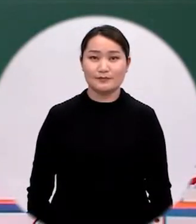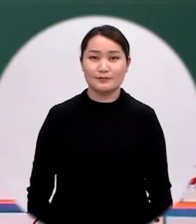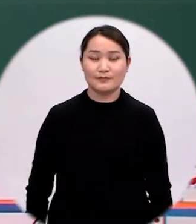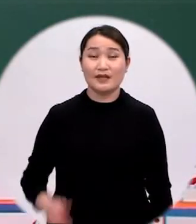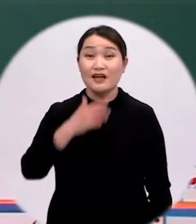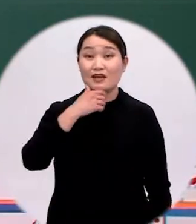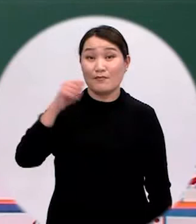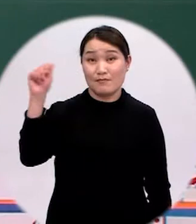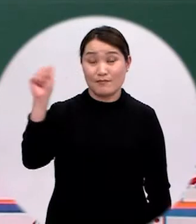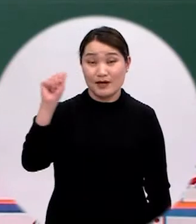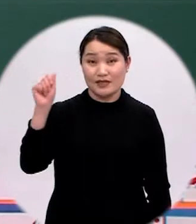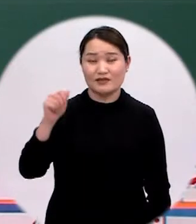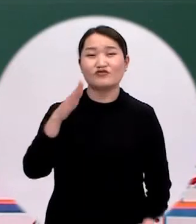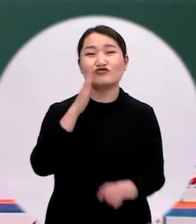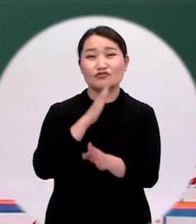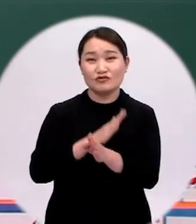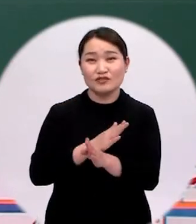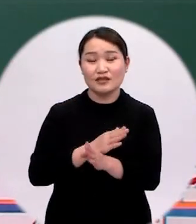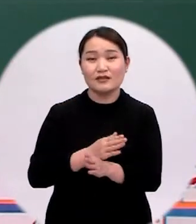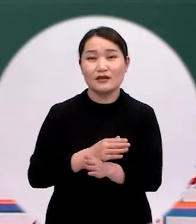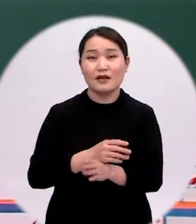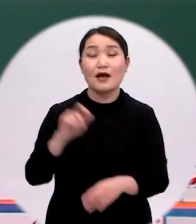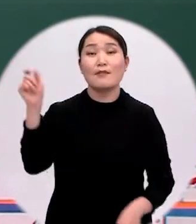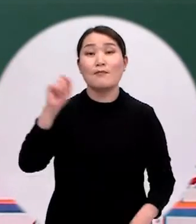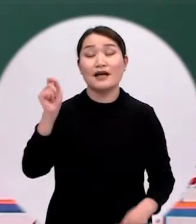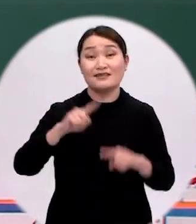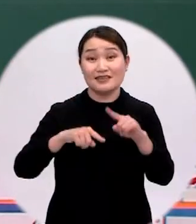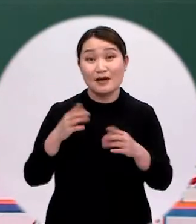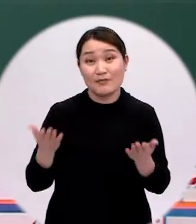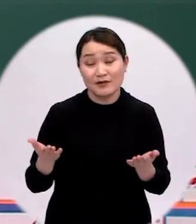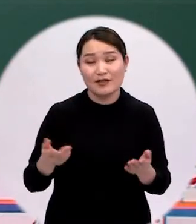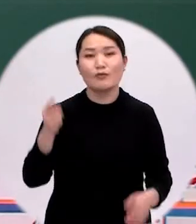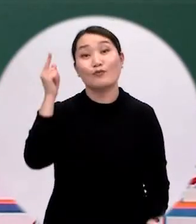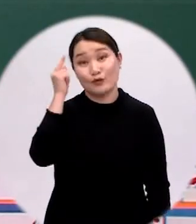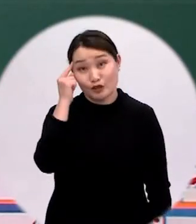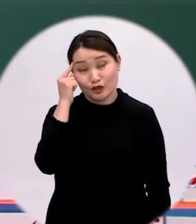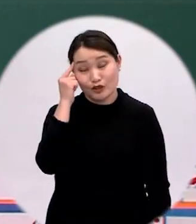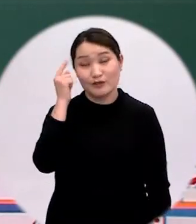Шинэ жилийн дараа бас ямар баяр болдог вэ? Бодороо хүүхдүүдээ.